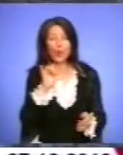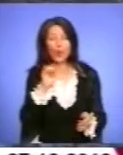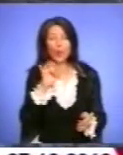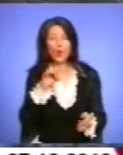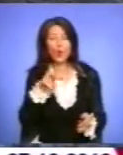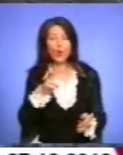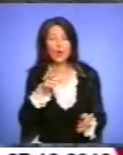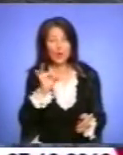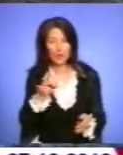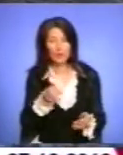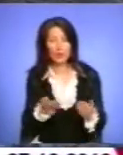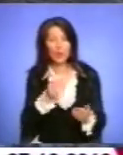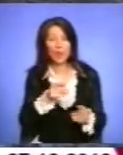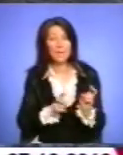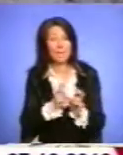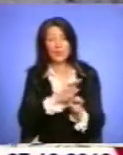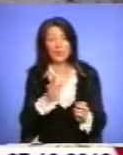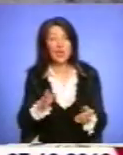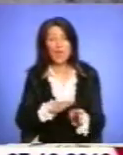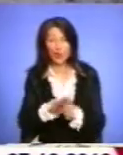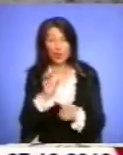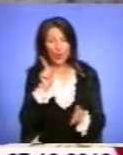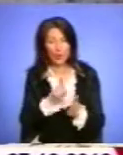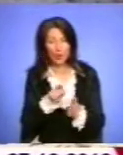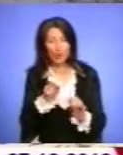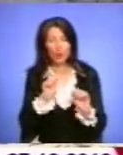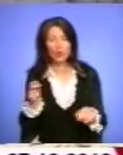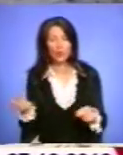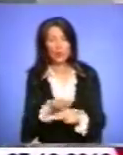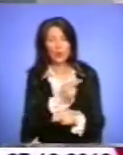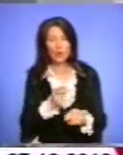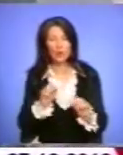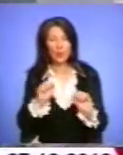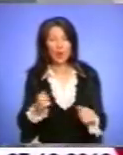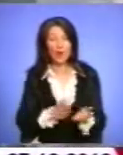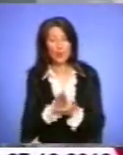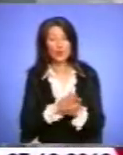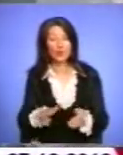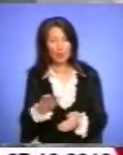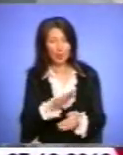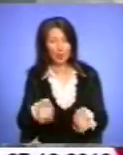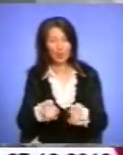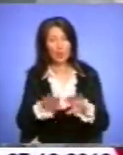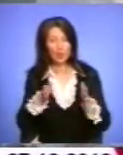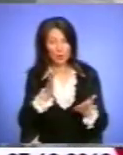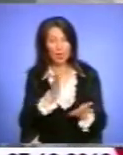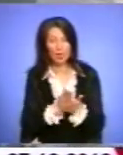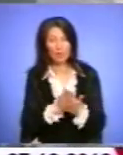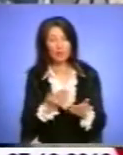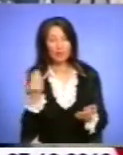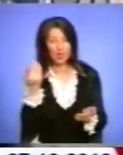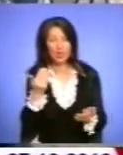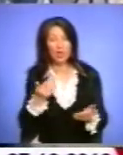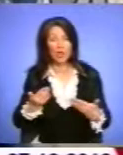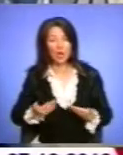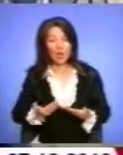обов'язки, його можуть позбавити права обслуговувати територію. Такі випадки траплялися. Раніше житловий фонд міста обслуговувало 17